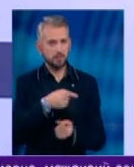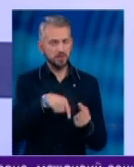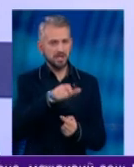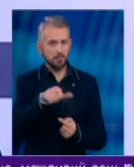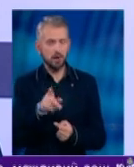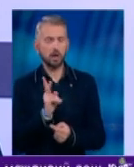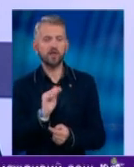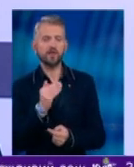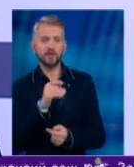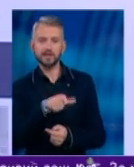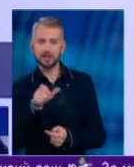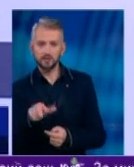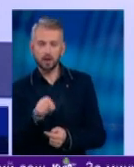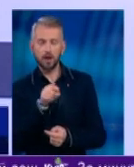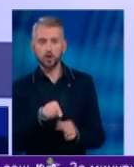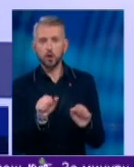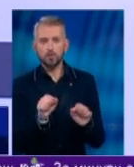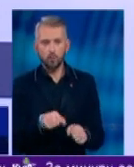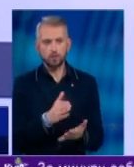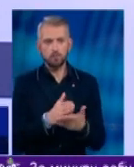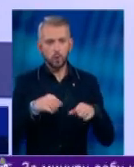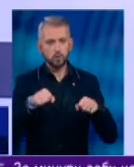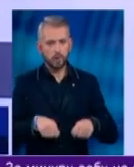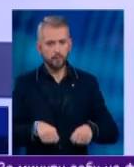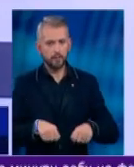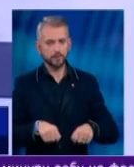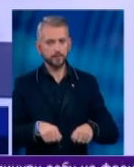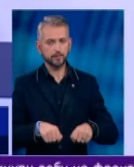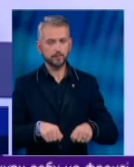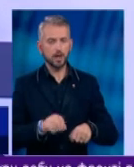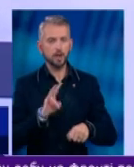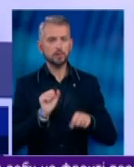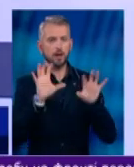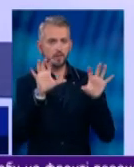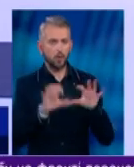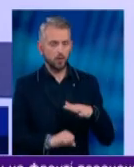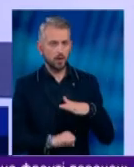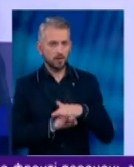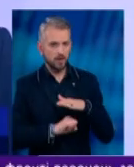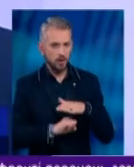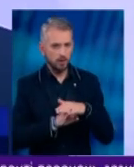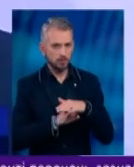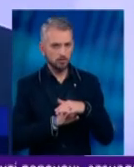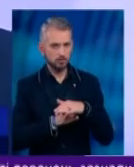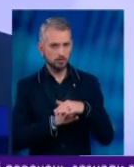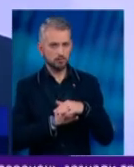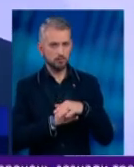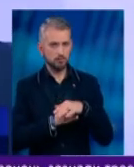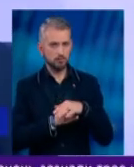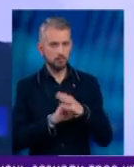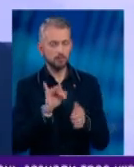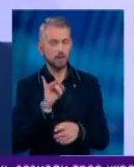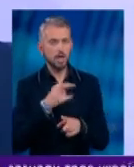как физлиц. Угу. То есть они могут, имеют право, то есть как бы на законные свои основания. И